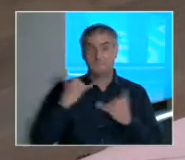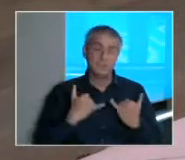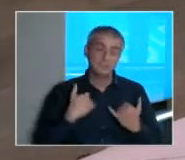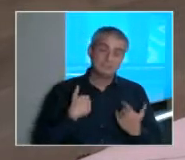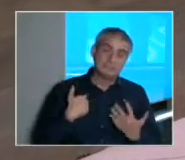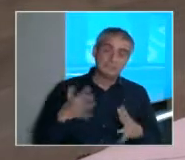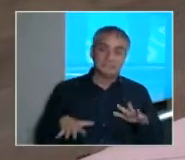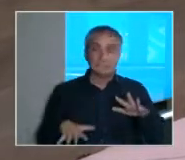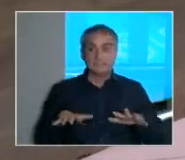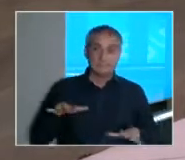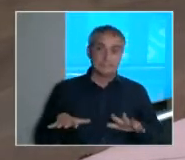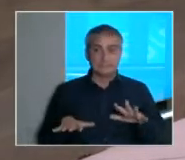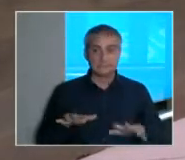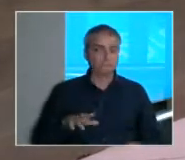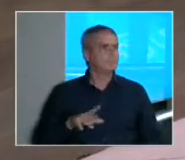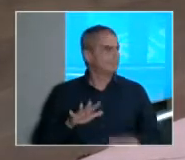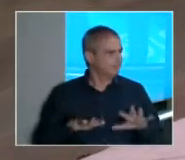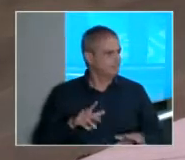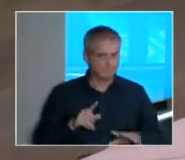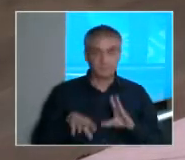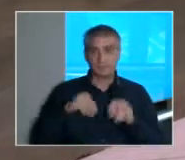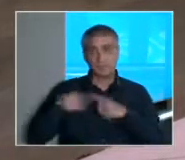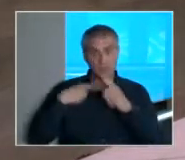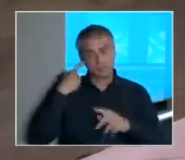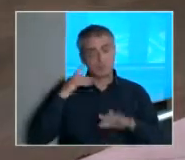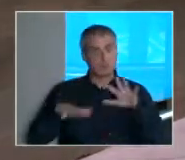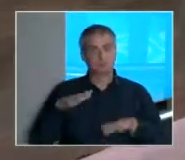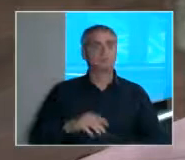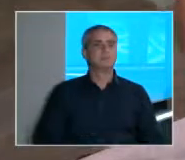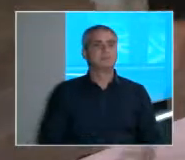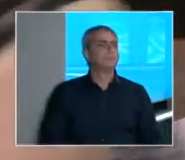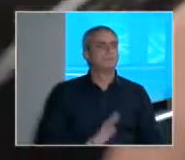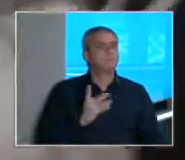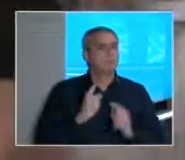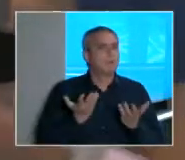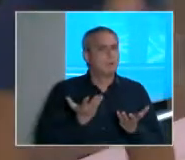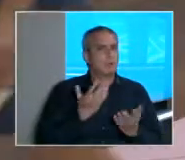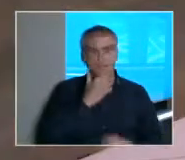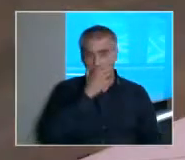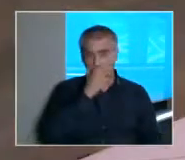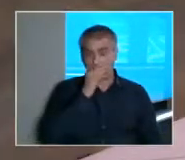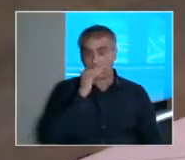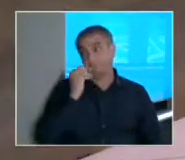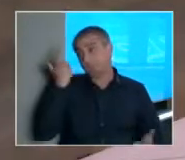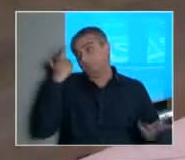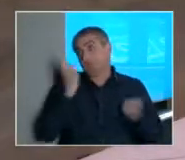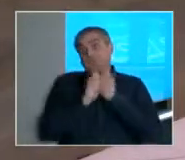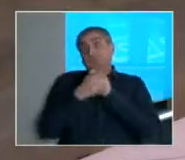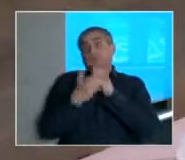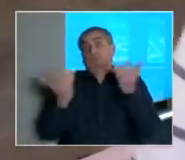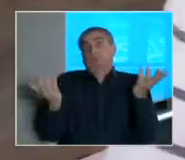ועכשיו אני קצת מאססת. מאססת? בבחירות הבאות מאססת, כן. מה קרה? לא יודעת, חלו